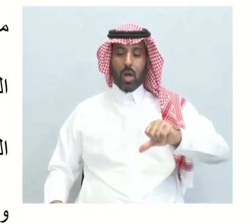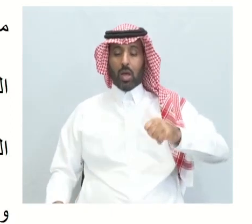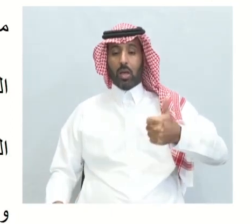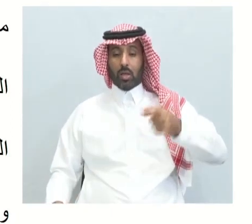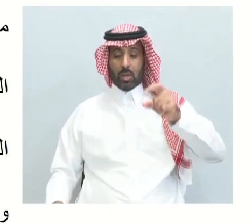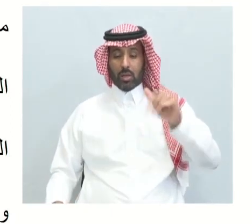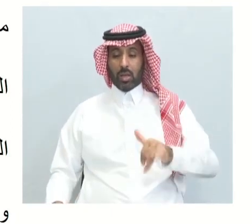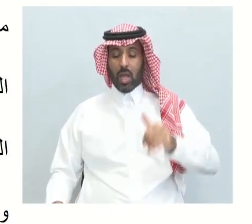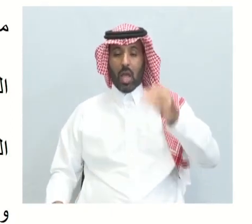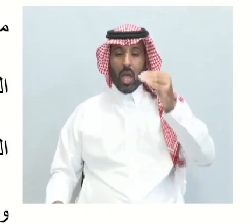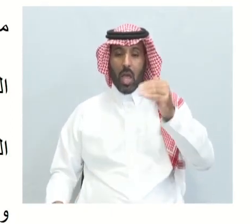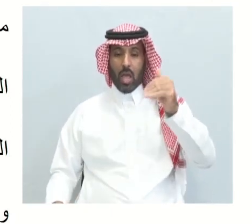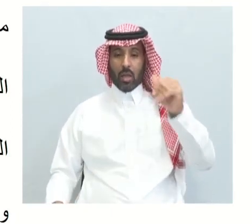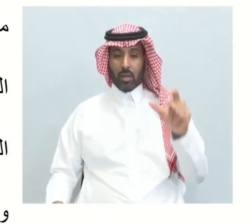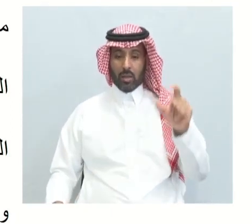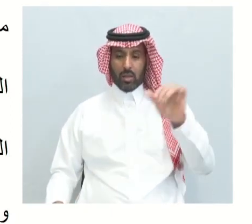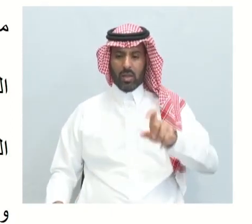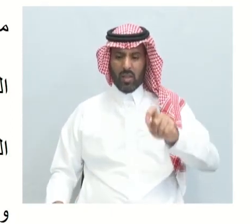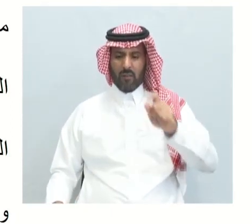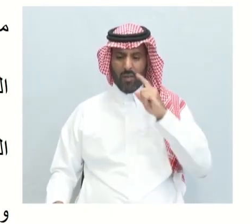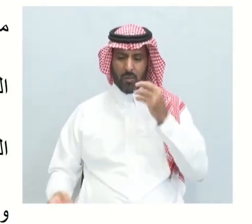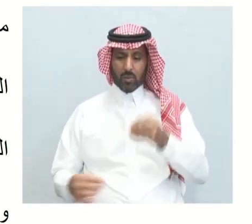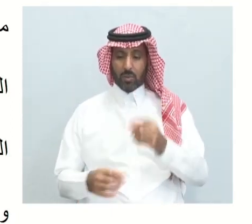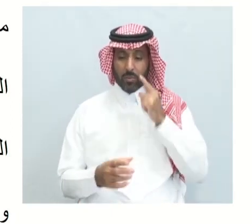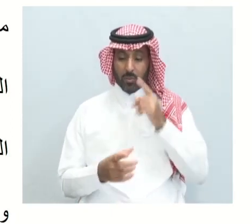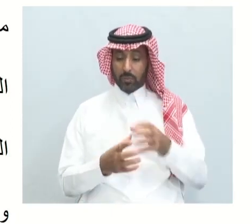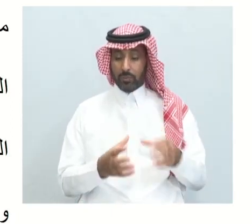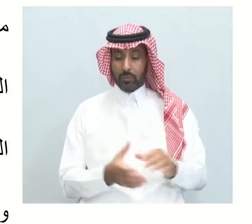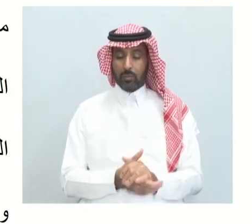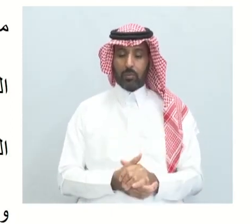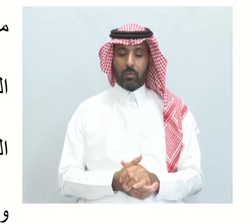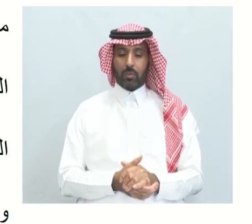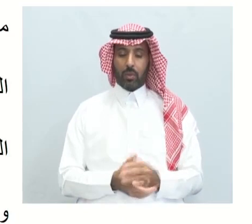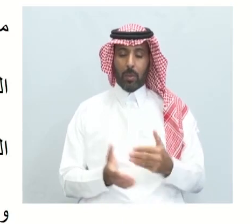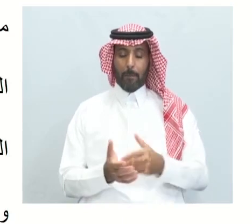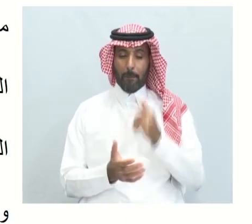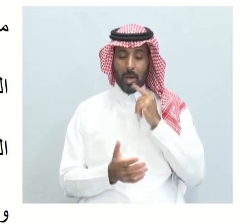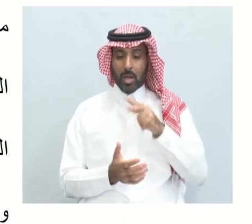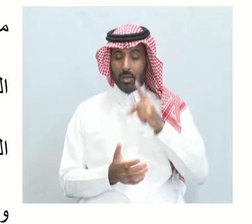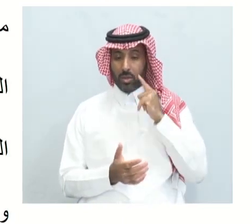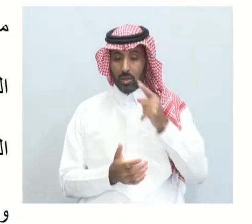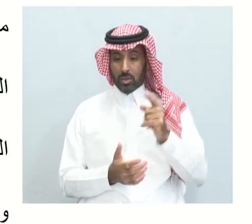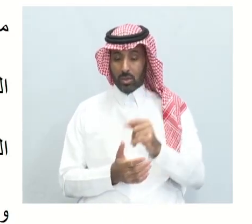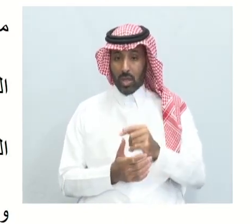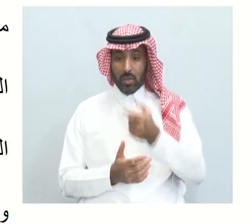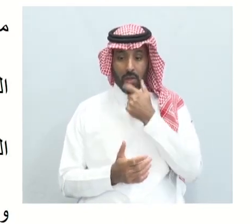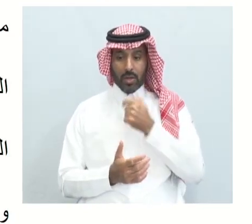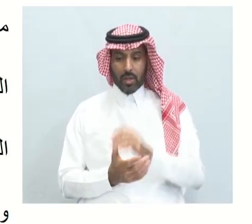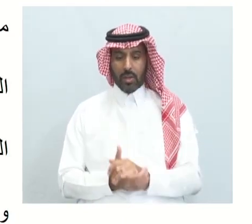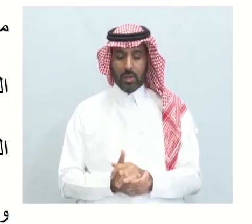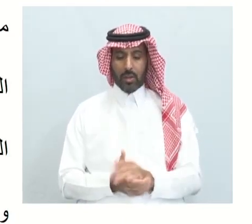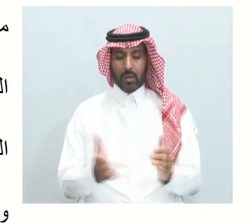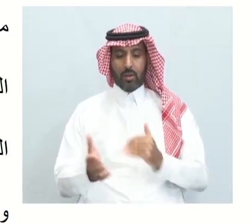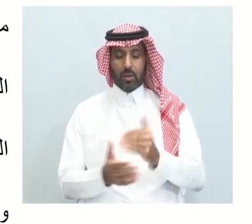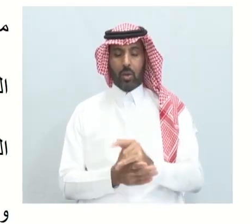حنيفه وتقع مجموعه من المدن في الجزء الاوسط منه بما في ذلك العاصمه السعوديه الرياض